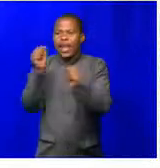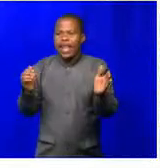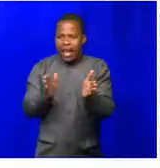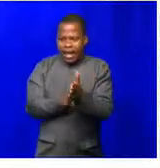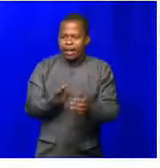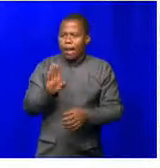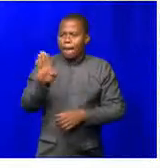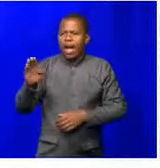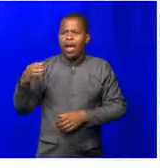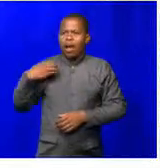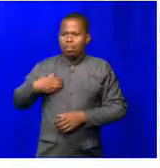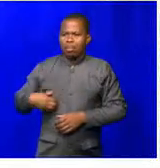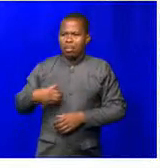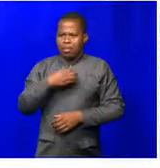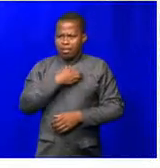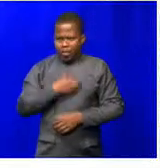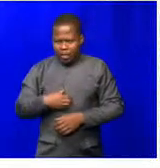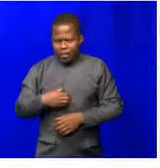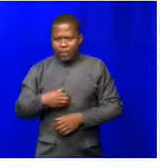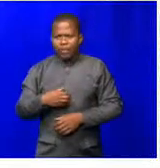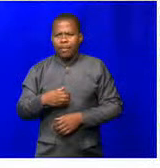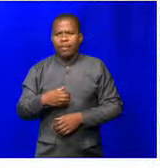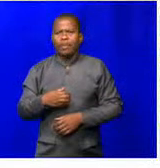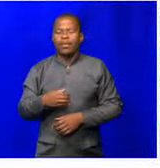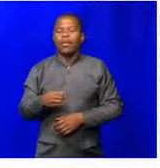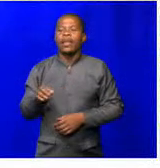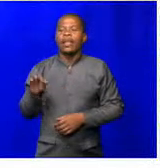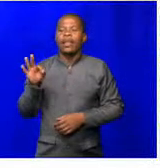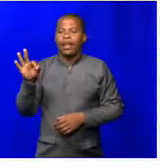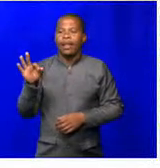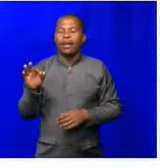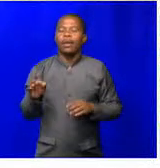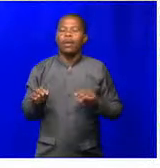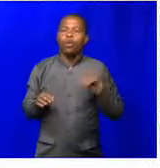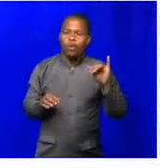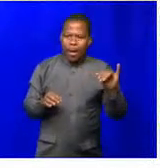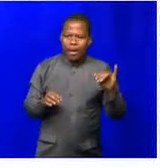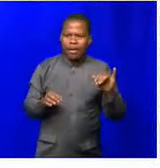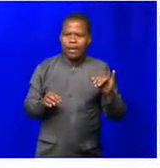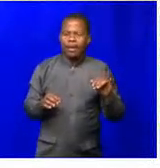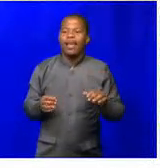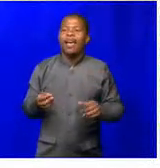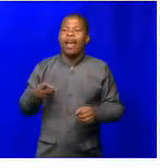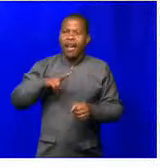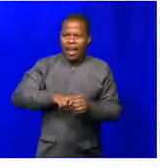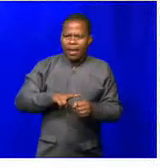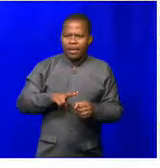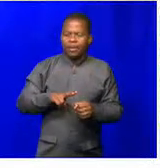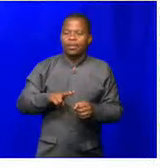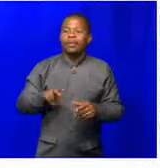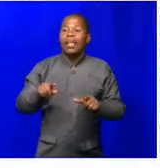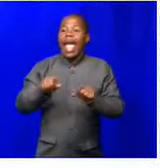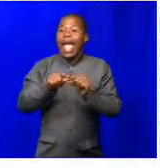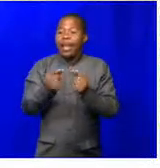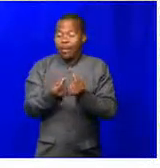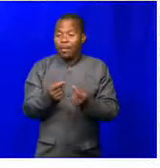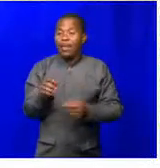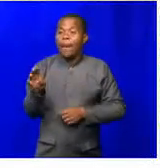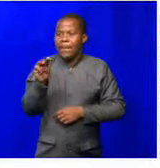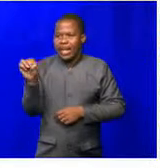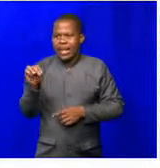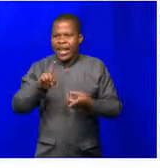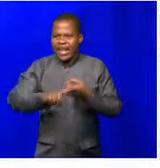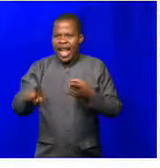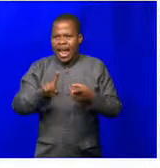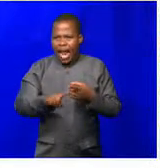nelicembu leBarcelona lowatiwa ngele-El Clasico ngamagoli lamathathu kulinye. Kanti-ke kulo mdlalo licembu leReal Madrid